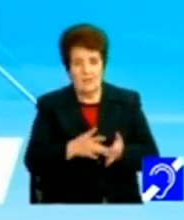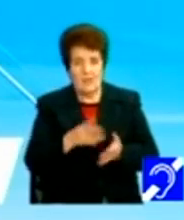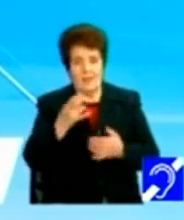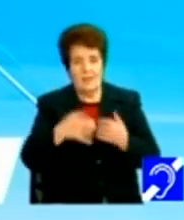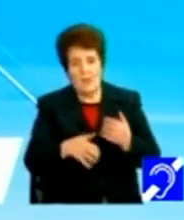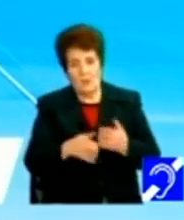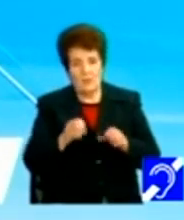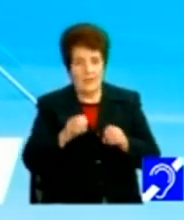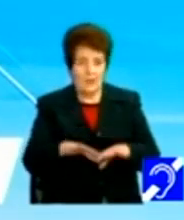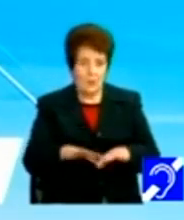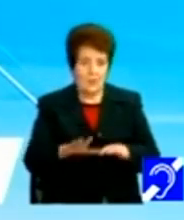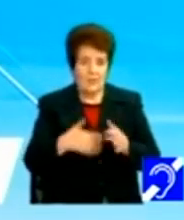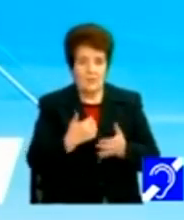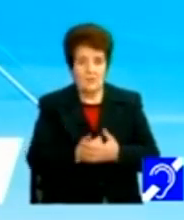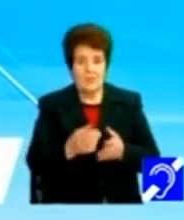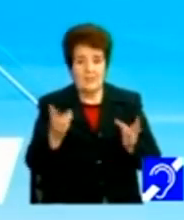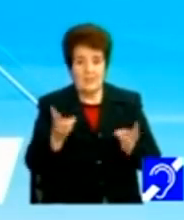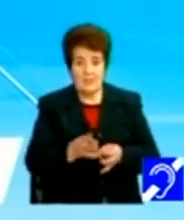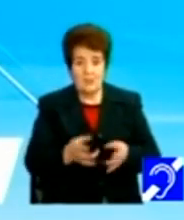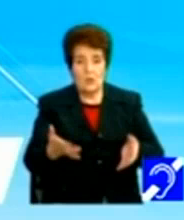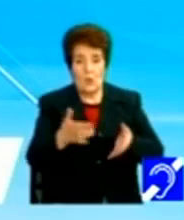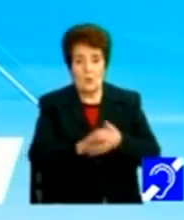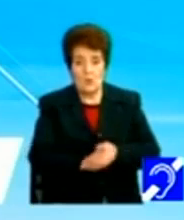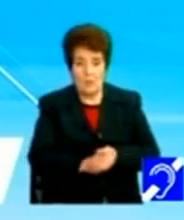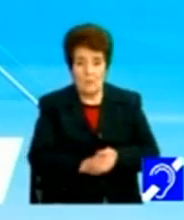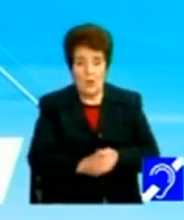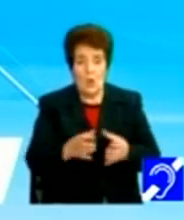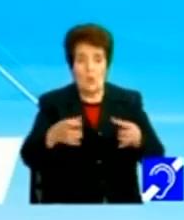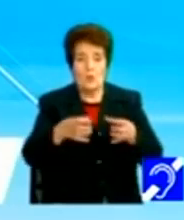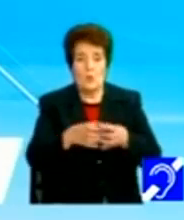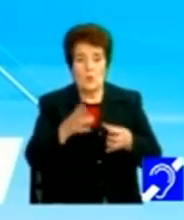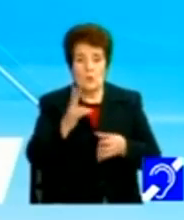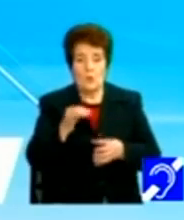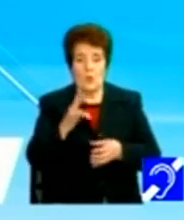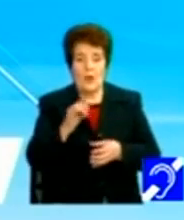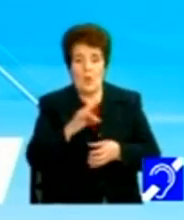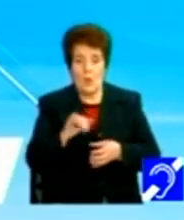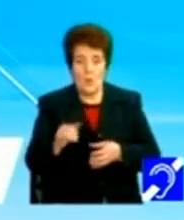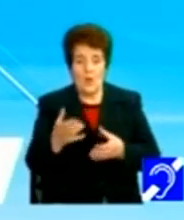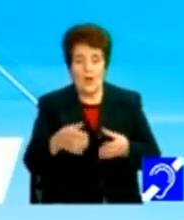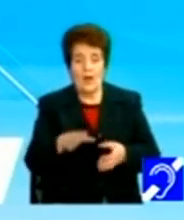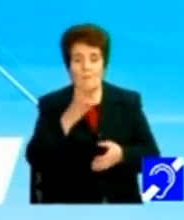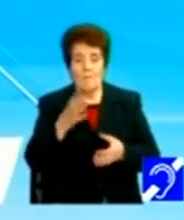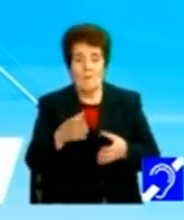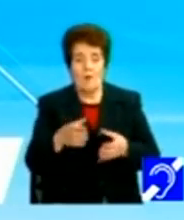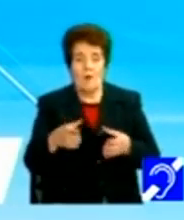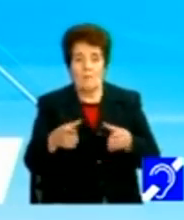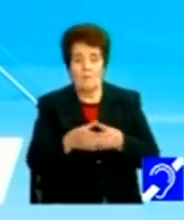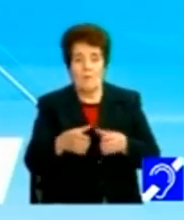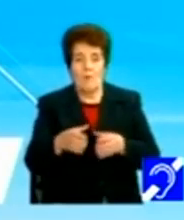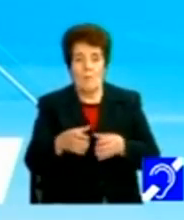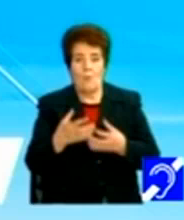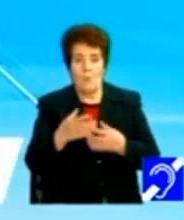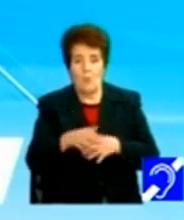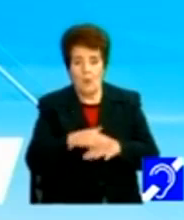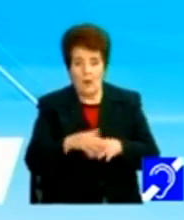neutre sau nehotărâți în general, este necesar să consolidăm nucleul unionist, care a fost la Frontul Popular, a fost la Partidul Popular Creștin